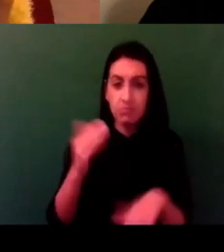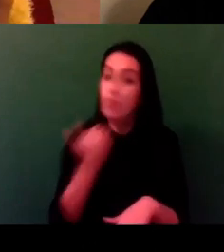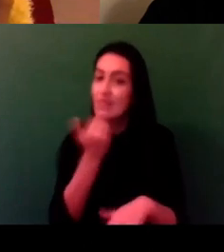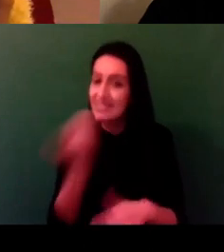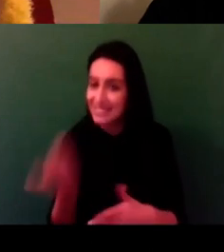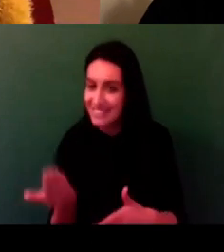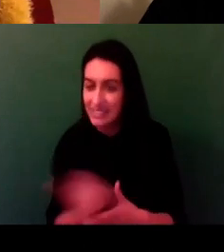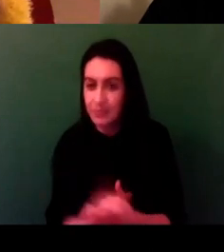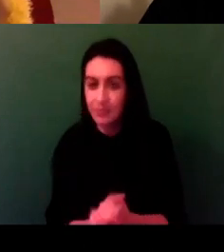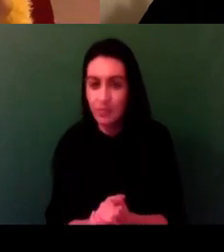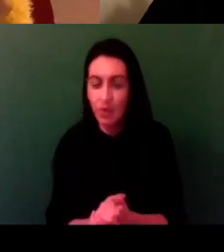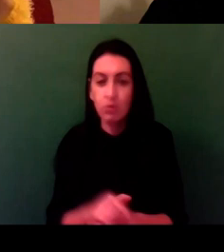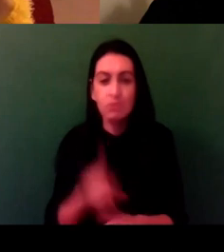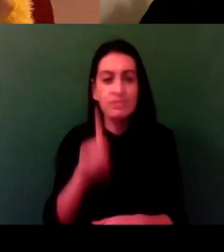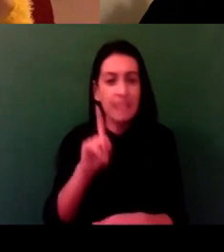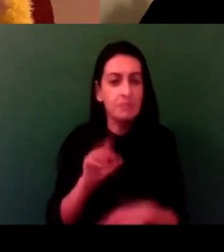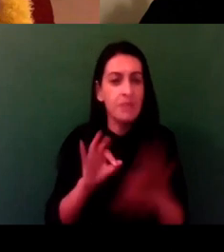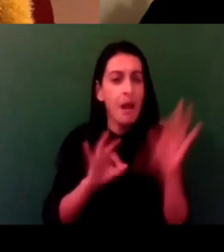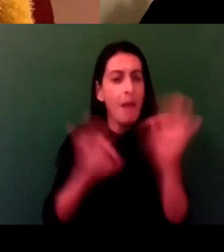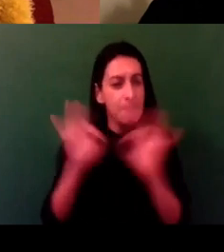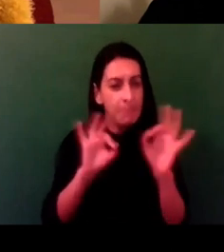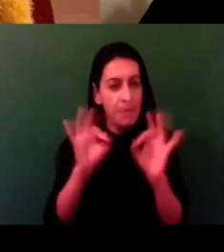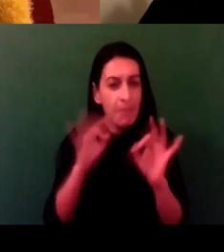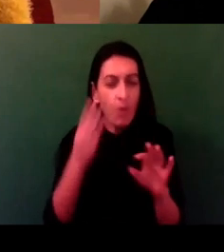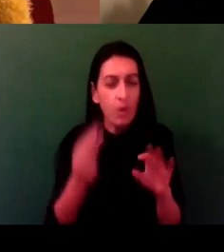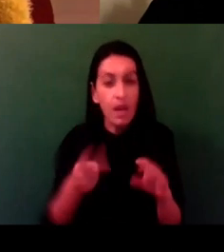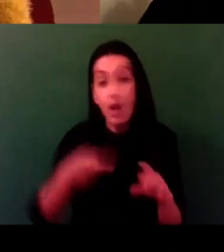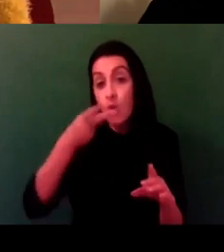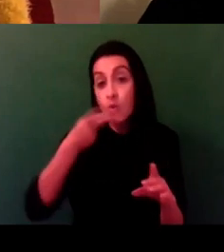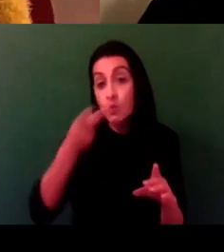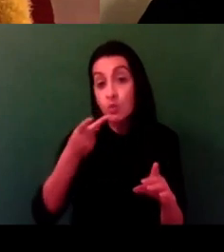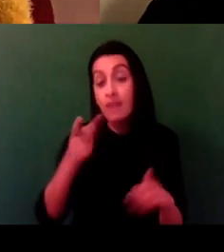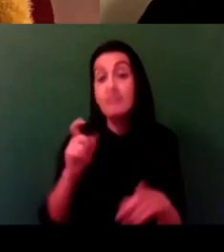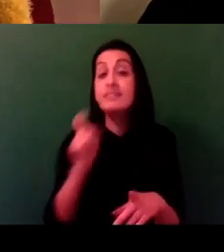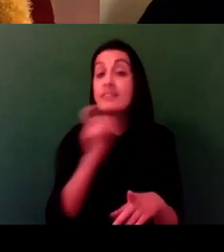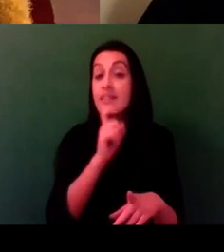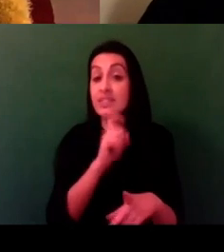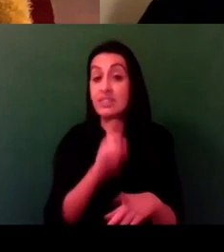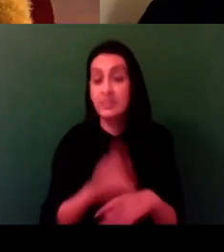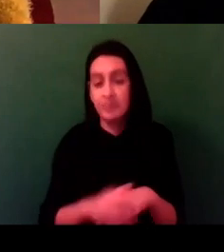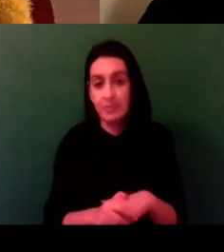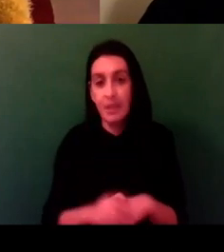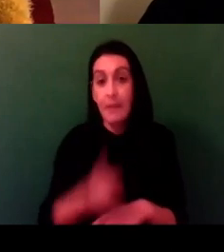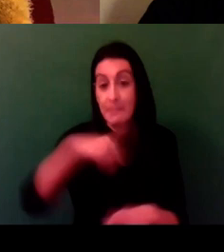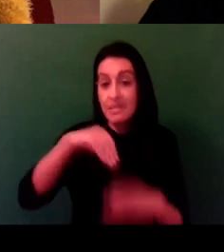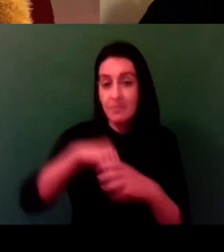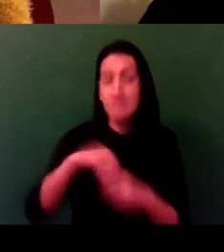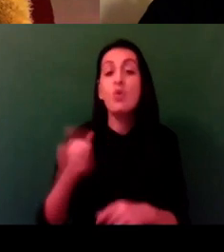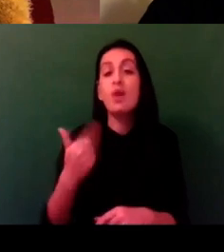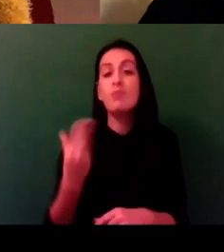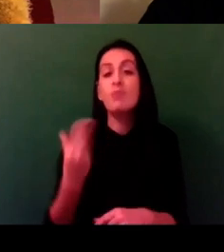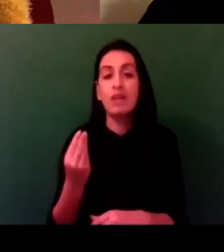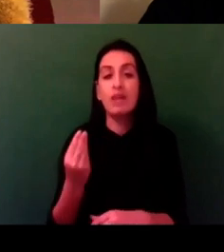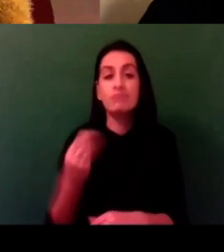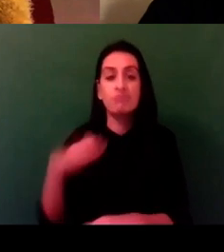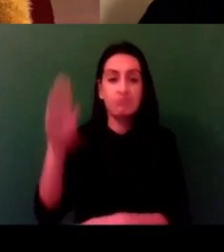sadece imajlar üzerinden konuşuyorsak, bizim şeyimiz bir stil paradigmasına iniyor. Modernlik demokrasidir her şeyden önce. Fikir özgürlüğüdür,